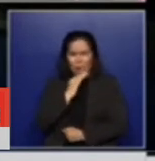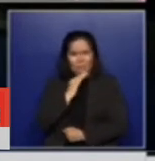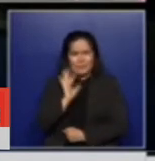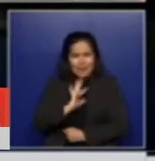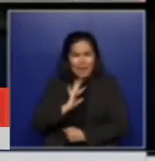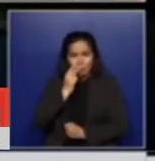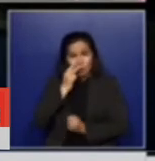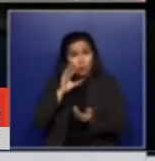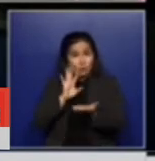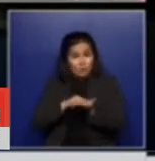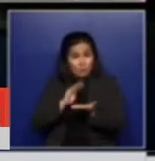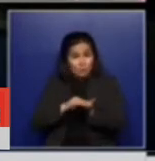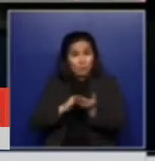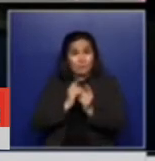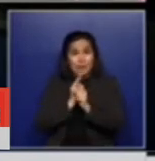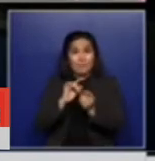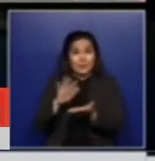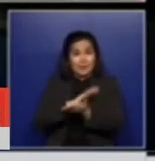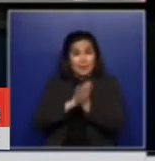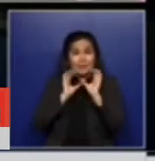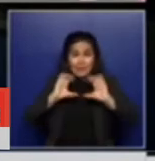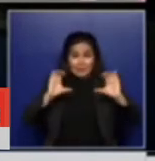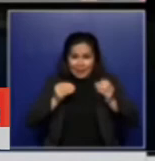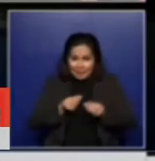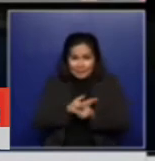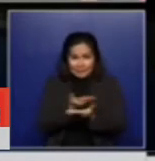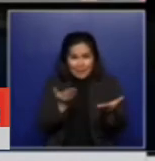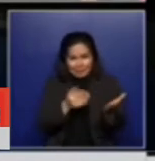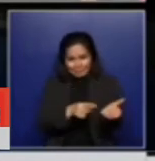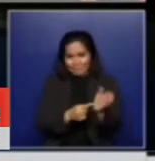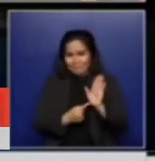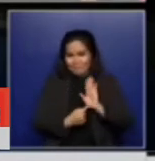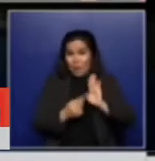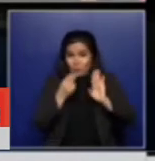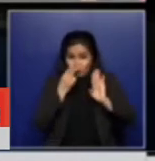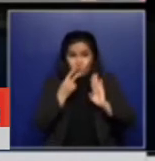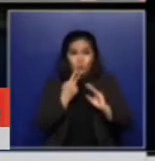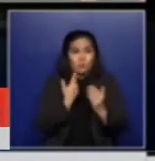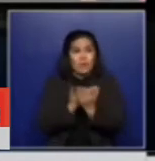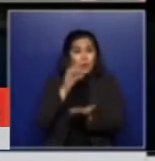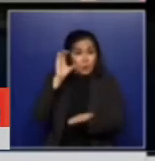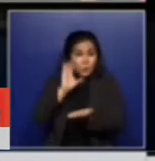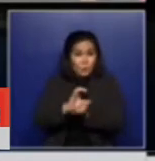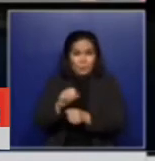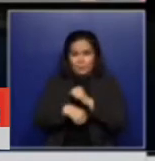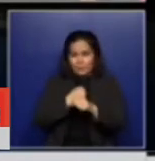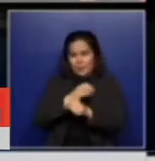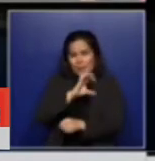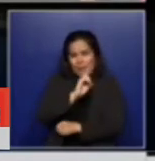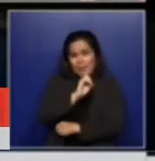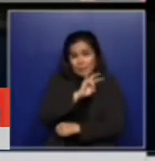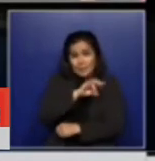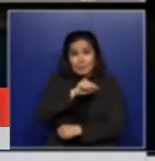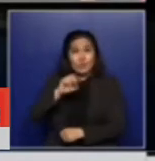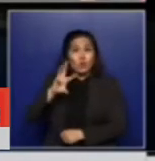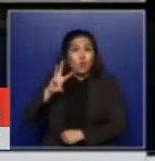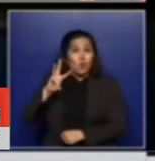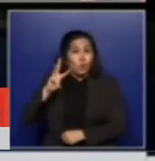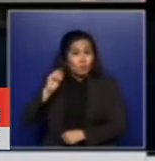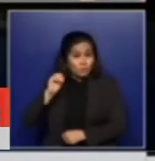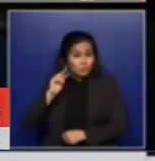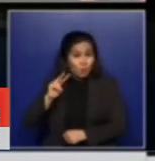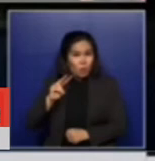ขเป็นเอกสารราชการที่ท่านแจกให้พวกเรานี่แหละปีงบประมาณ57ถึงปี62รวม6ปีงบประมาณ